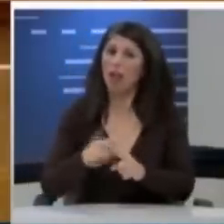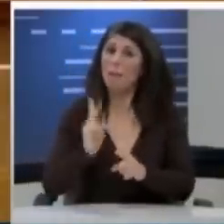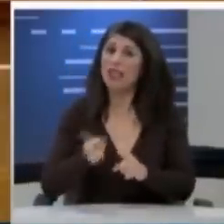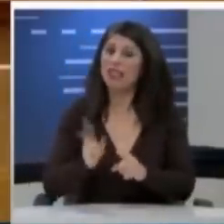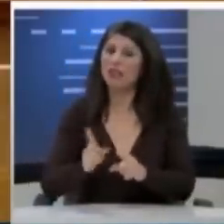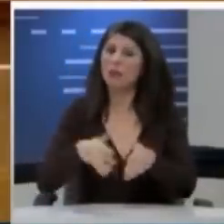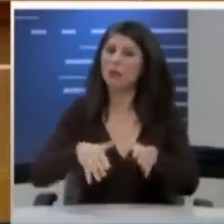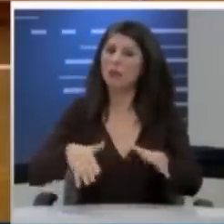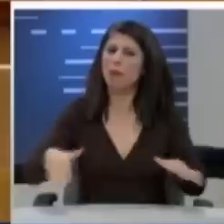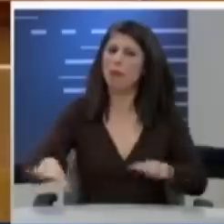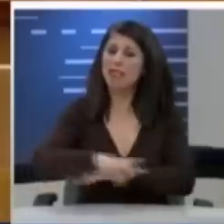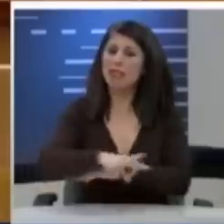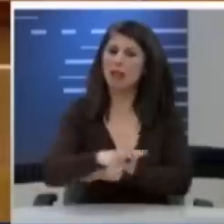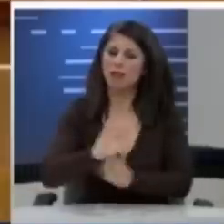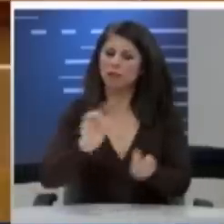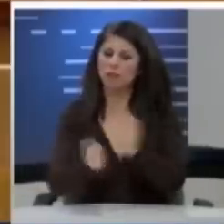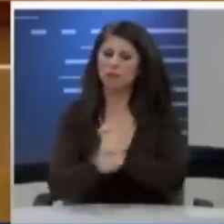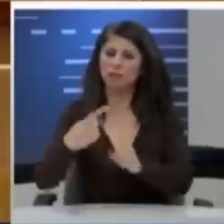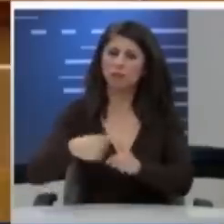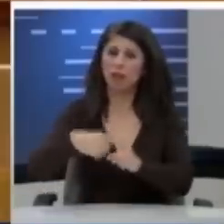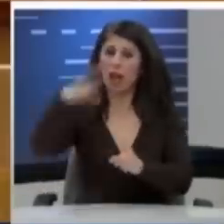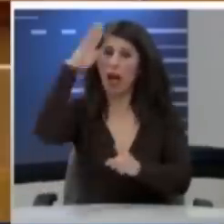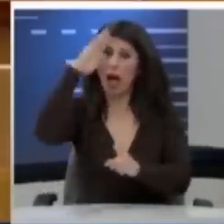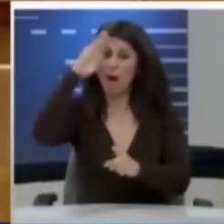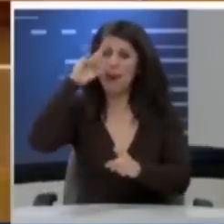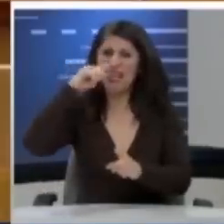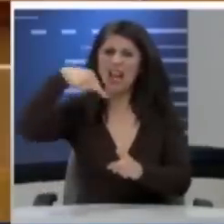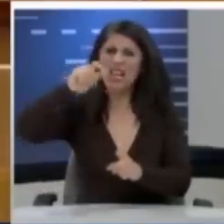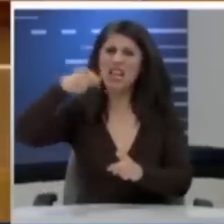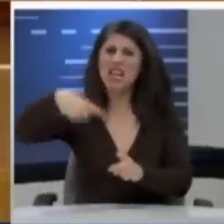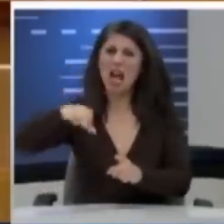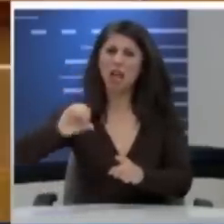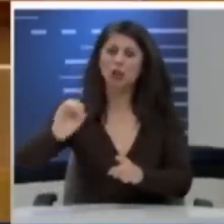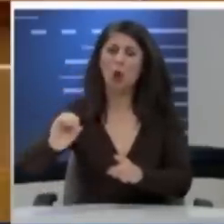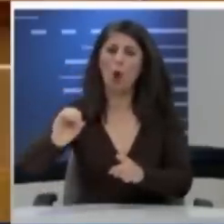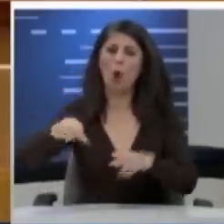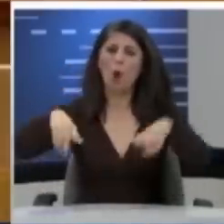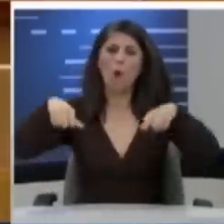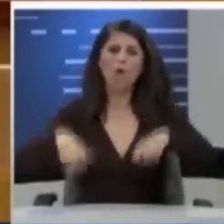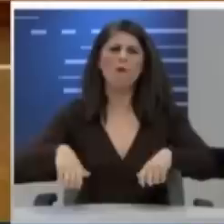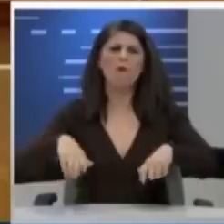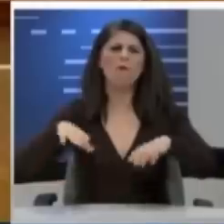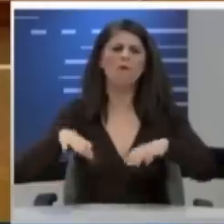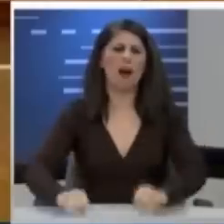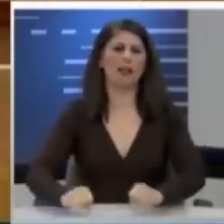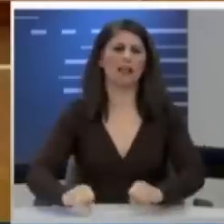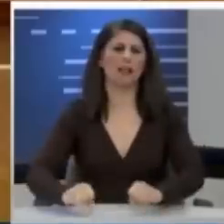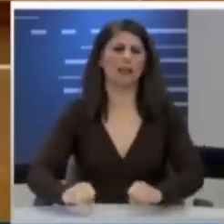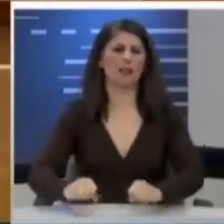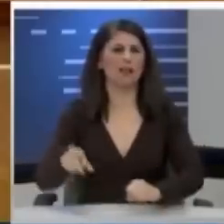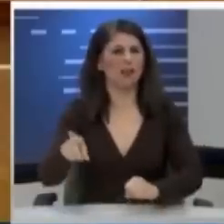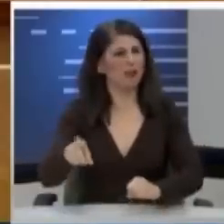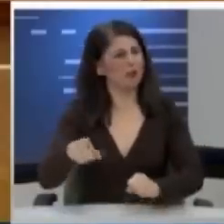έχει μετατρέψει την Ελλάδα σε απέραντη αμερικανοατοϊκή βάση, ξεπλένοντας τους δολοφόνους των